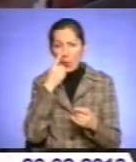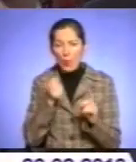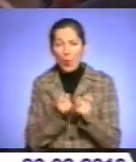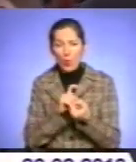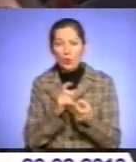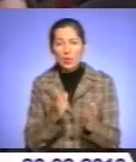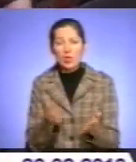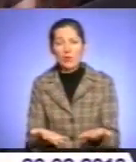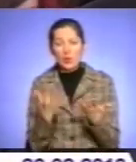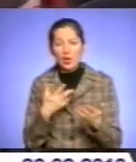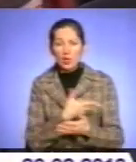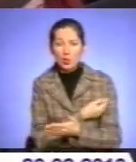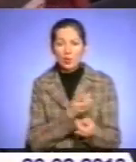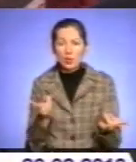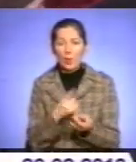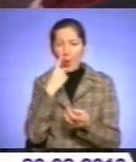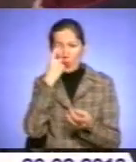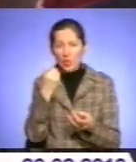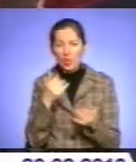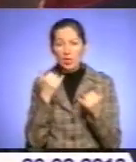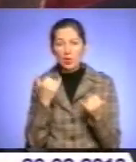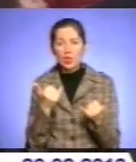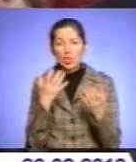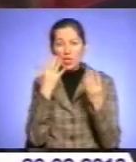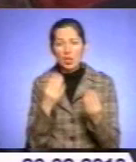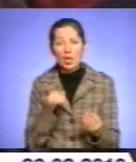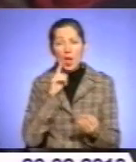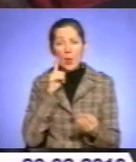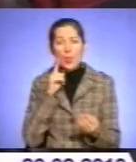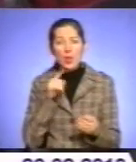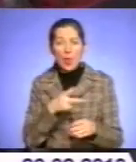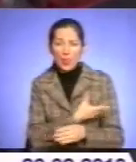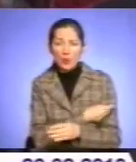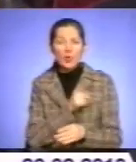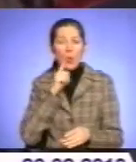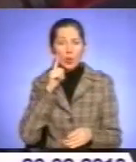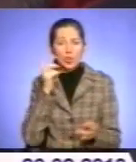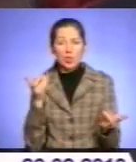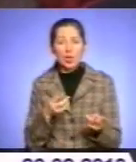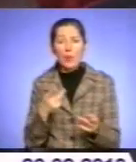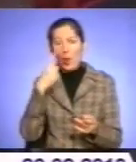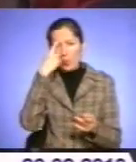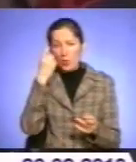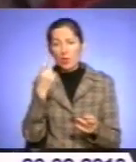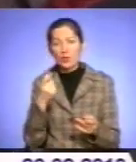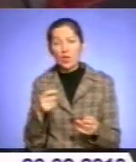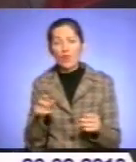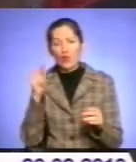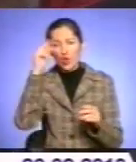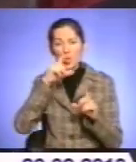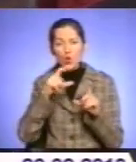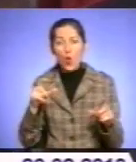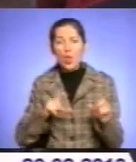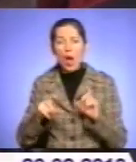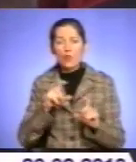що на сьогоднішній день наркоманія молодіє. Її треба попереджувати в школах, в вузах,